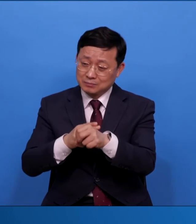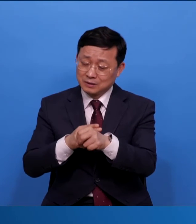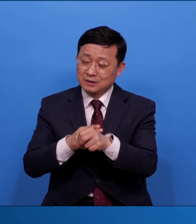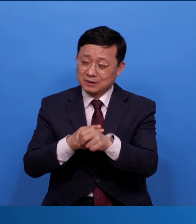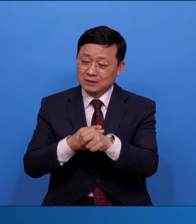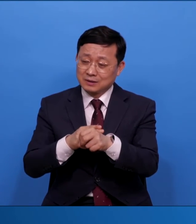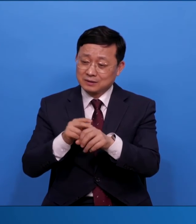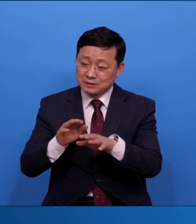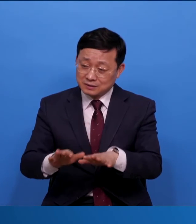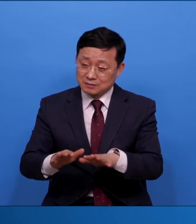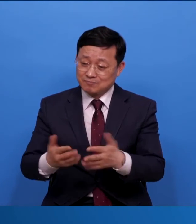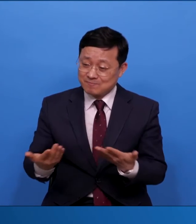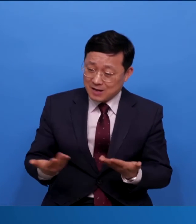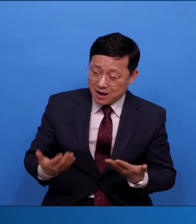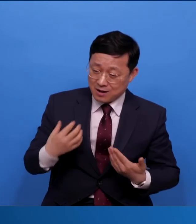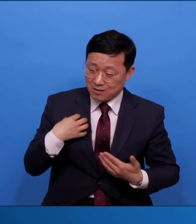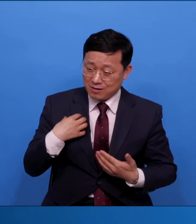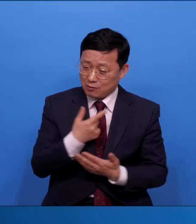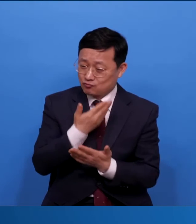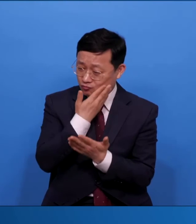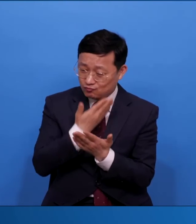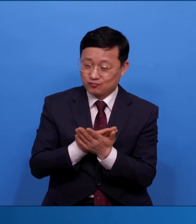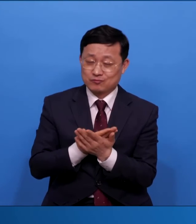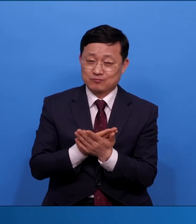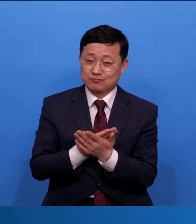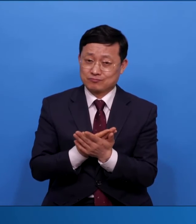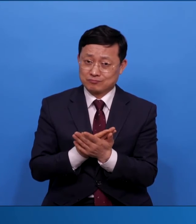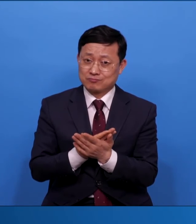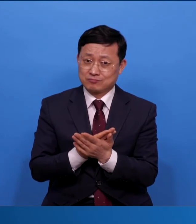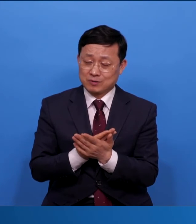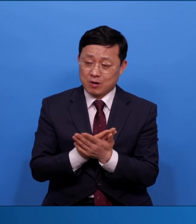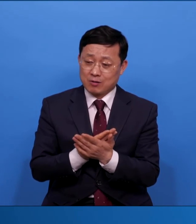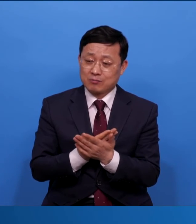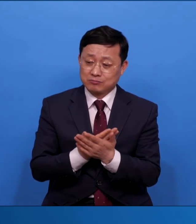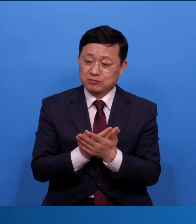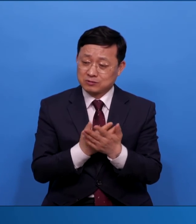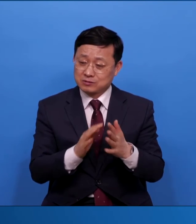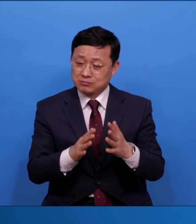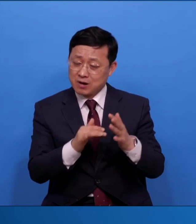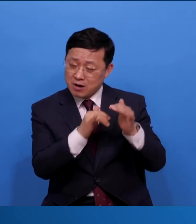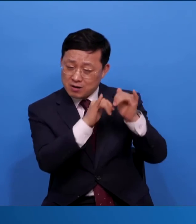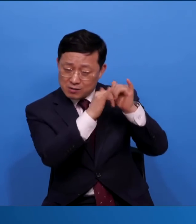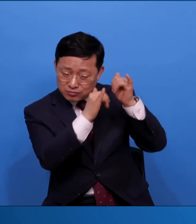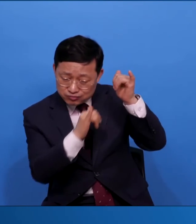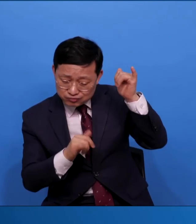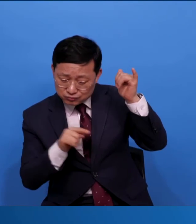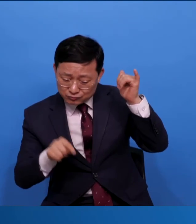그 지금 하고 있는 일이 굉장히 중요한 일을 지금 하고 있는 겁니다, 역사적으로요.